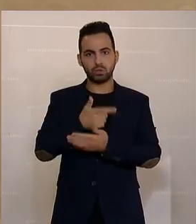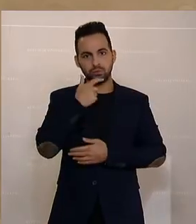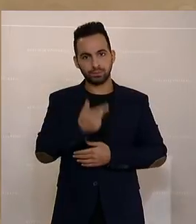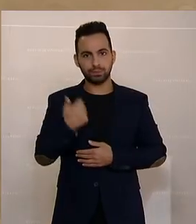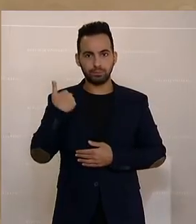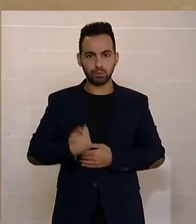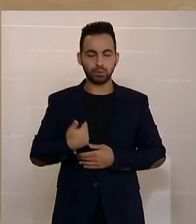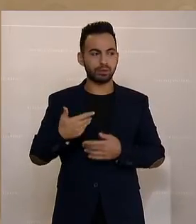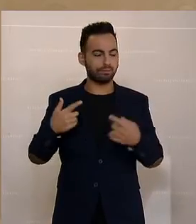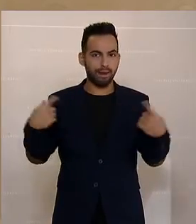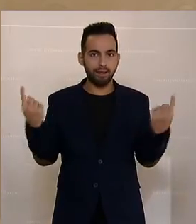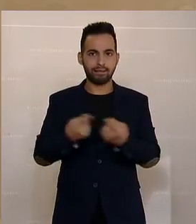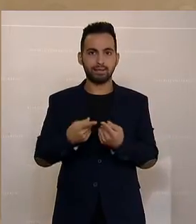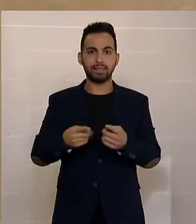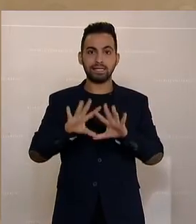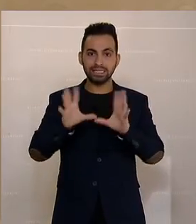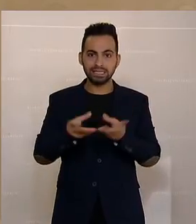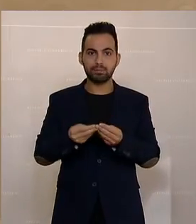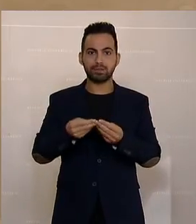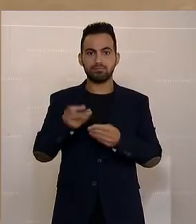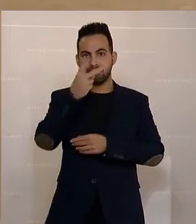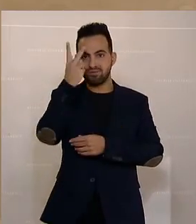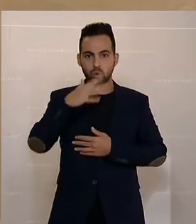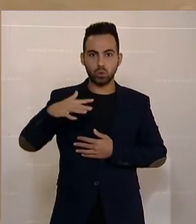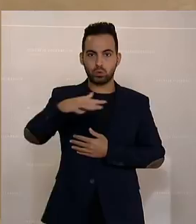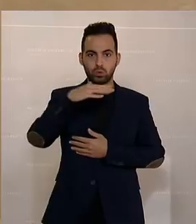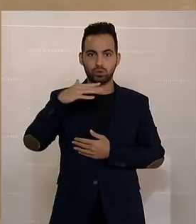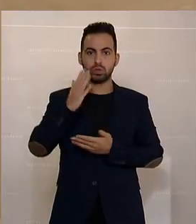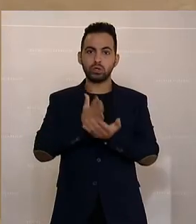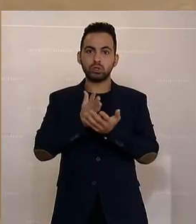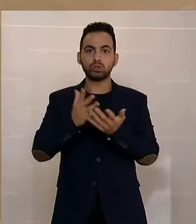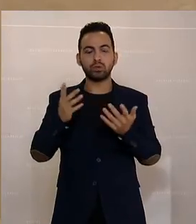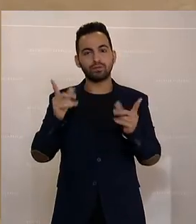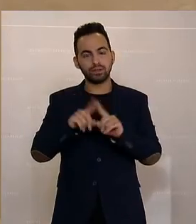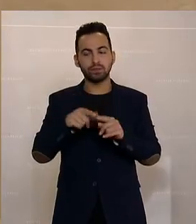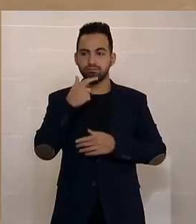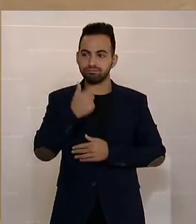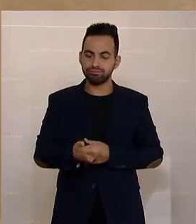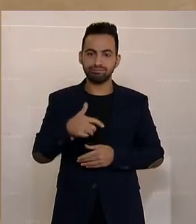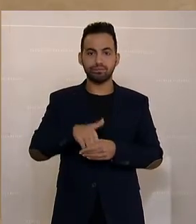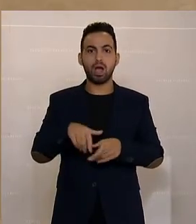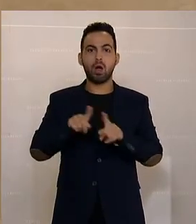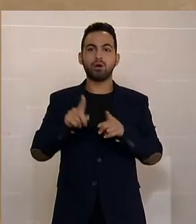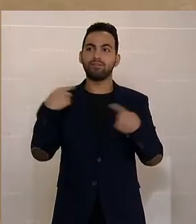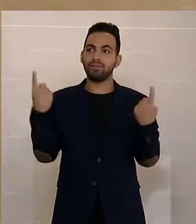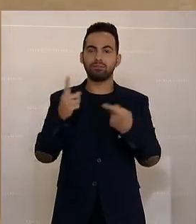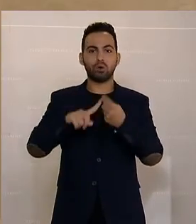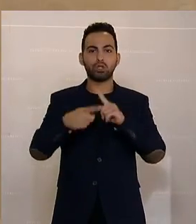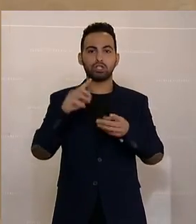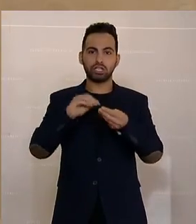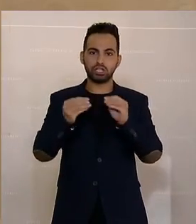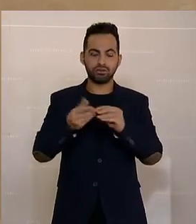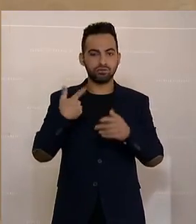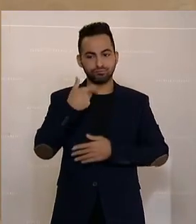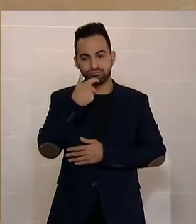sehr. Die gesamte Bevölkerung ist schon etwas abgekämpft und wir im politischen Geschäft auch. Aber das wird uns